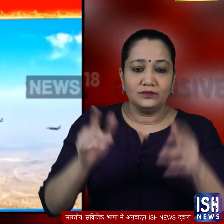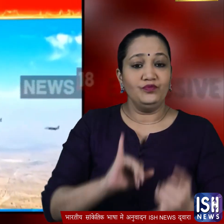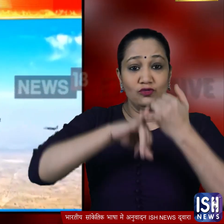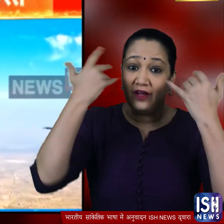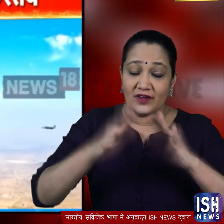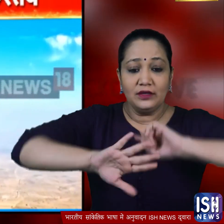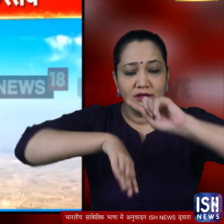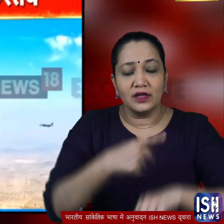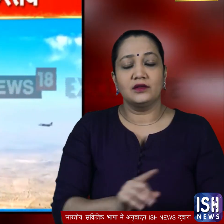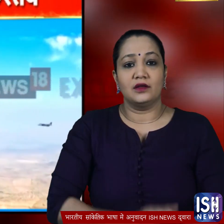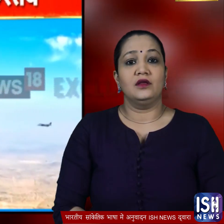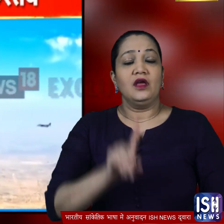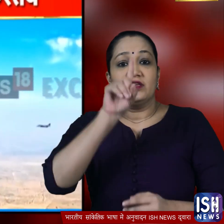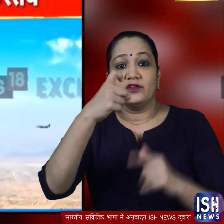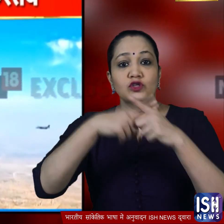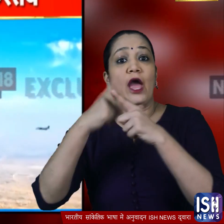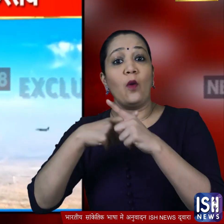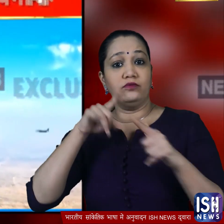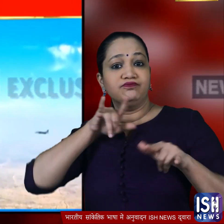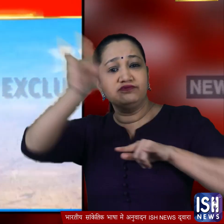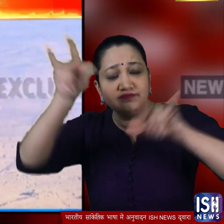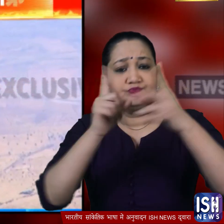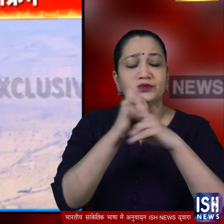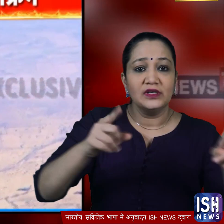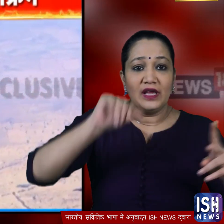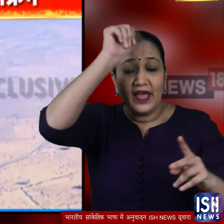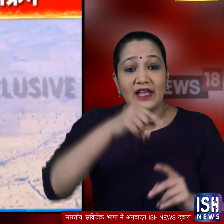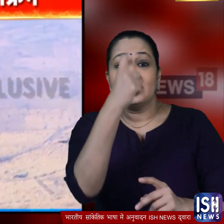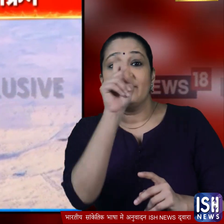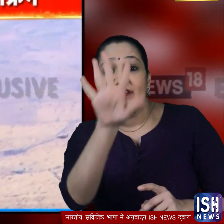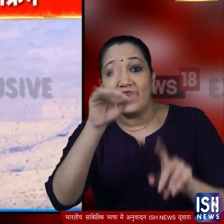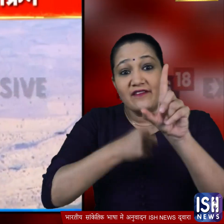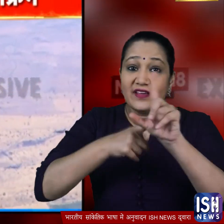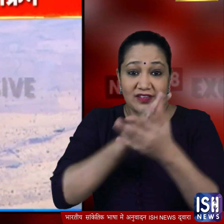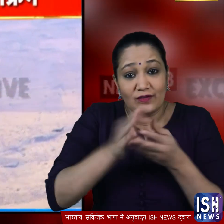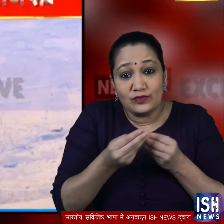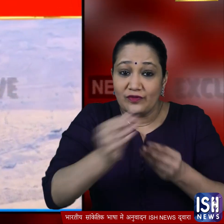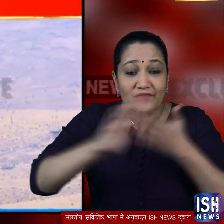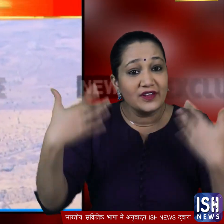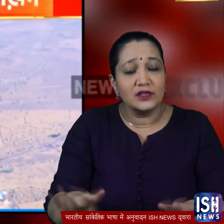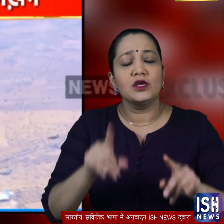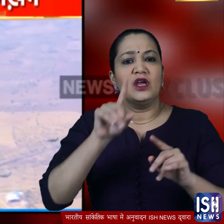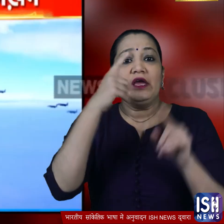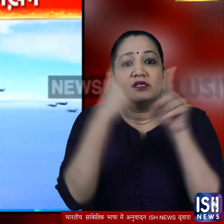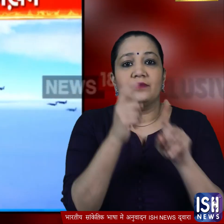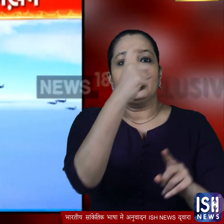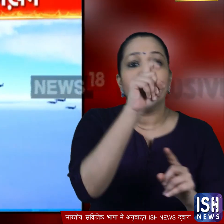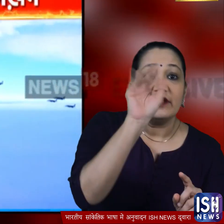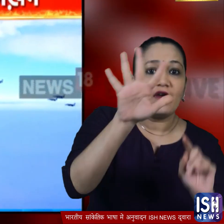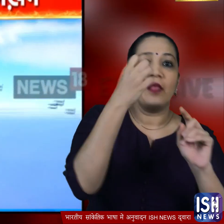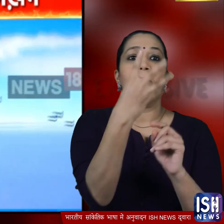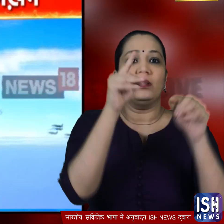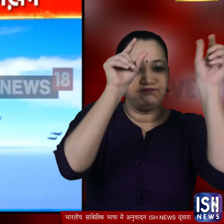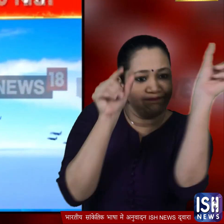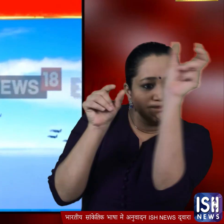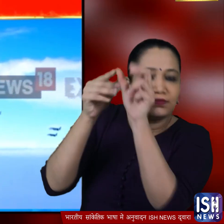सुखोई के बाद फ्लाई पास्ट में शामिल 17 जगुआर विमानों ने उड़ान भरी। उन्होंने देश की आजादी के 75 साल पूरे होने पर आसमान में इस अंक की